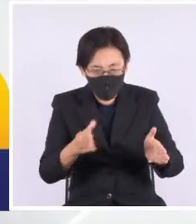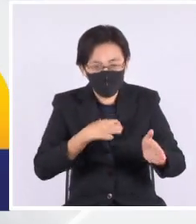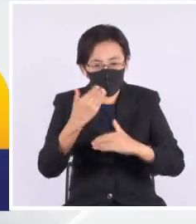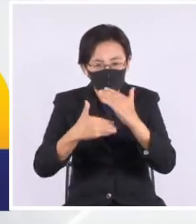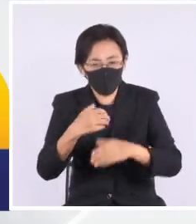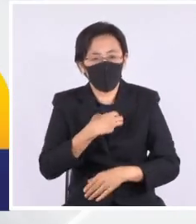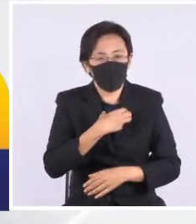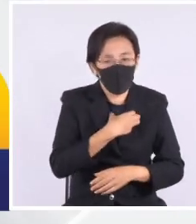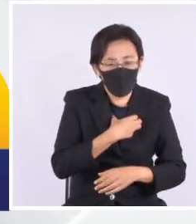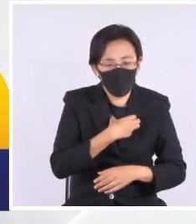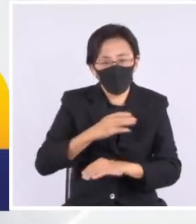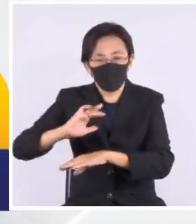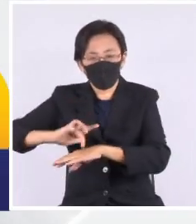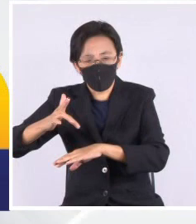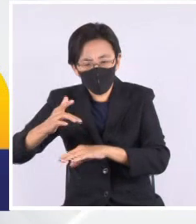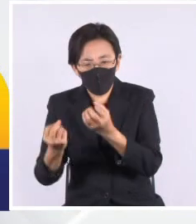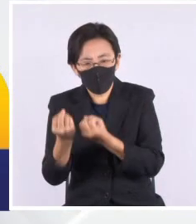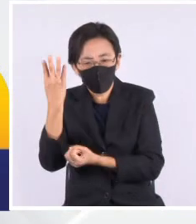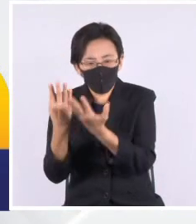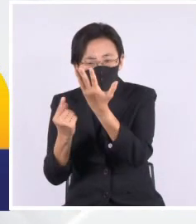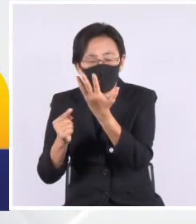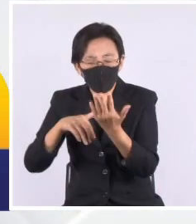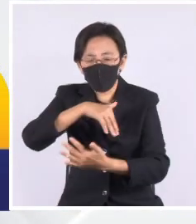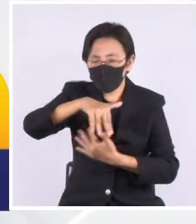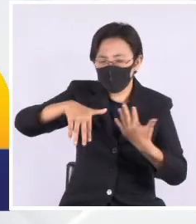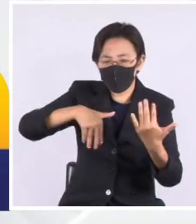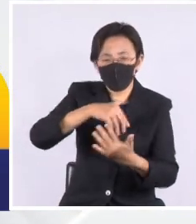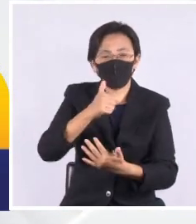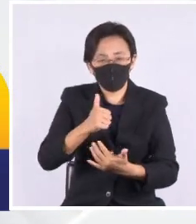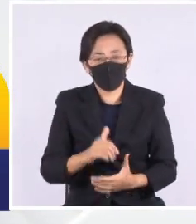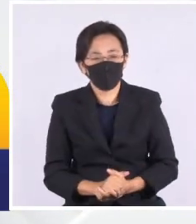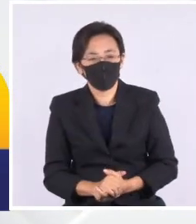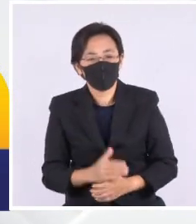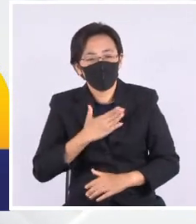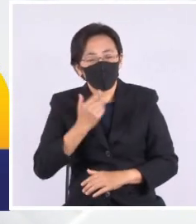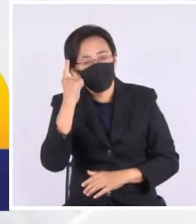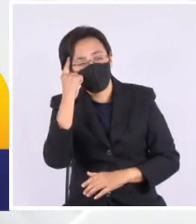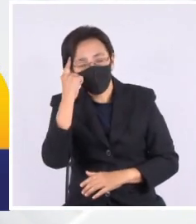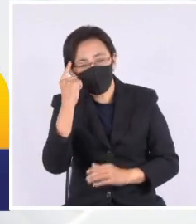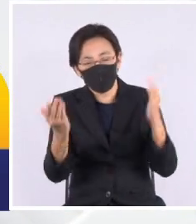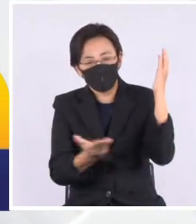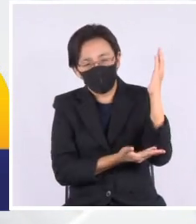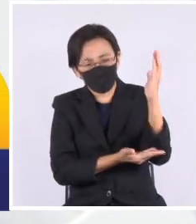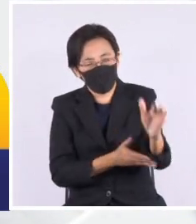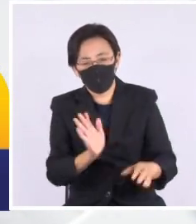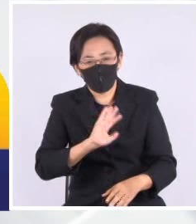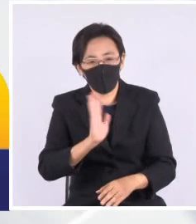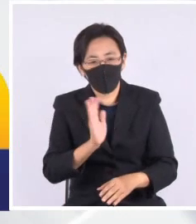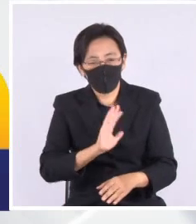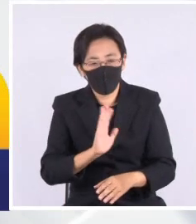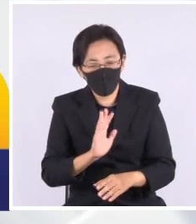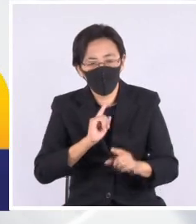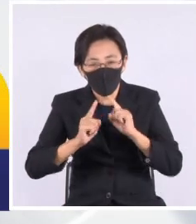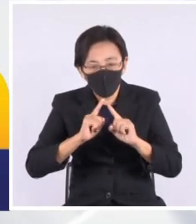แต่ธรรมชาติและสิ่งแวดล้อมสามารถอยู่ร่วมกันได้กับความเจริญนะครับแล้วจึงเปลี่ยนจากการตัดโคตรนะครับด้วยความร่วมมือร่วมแรงใจ